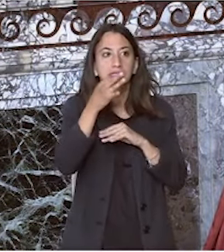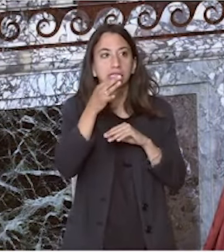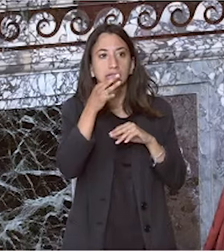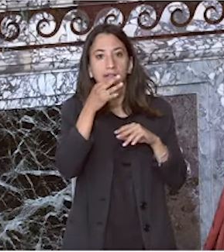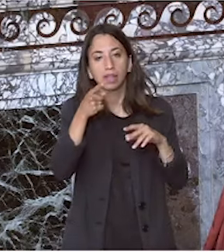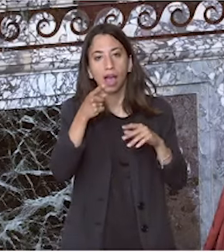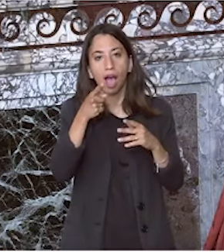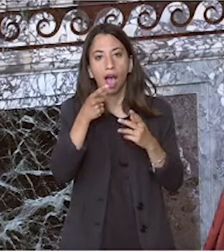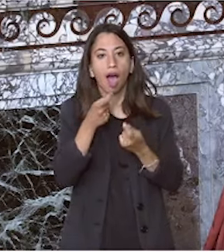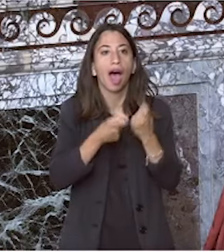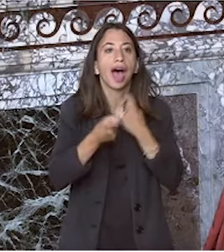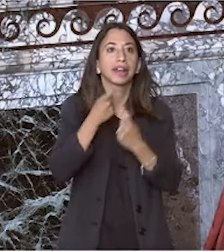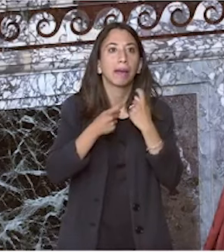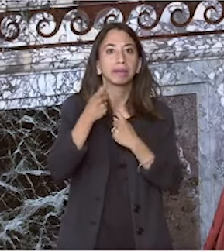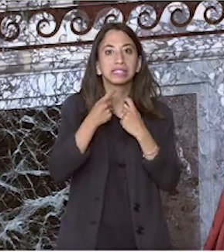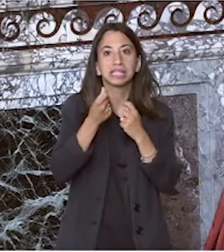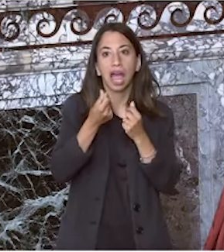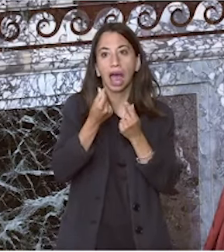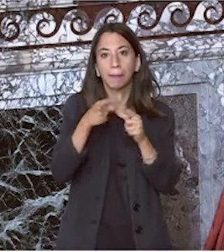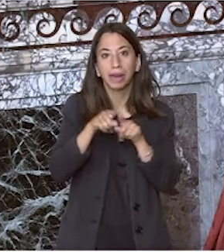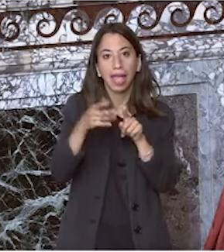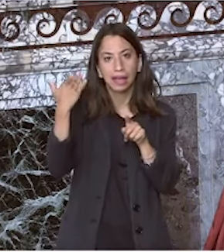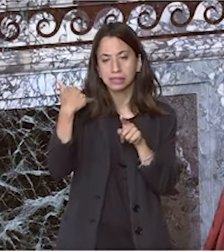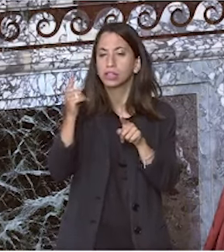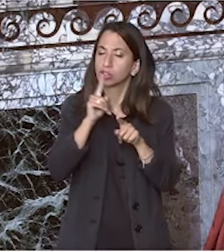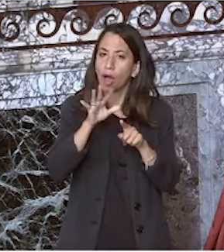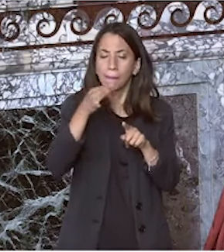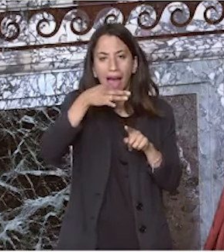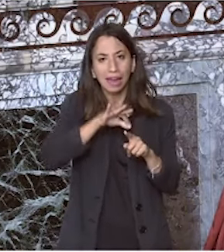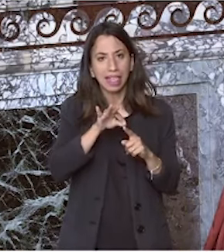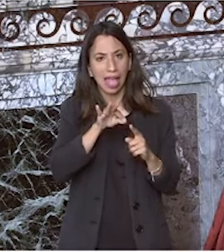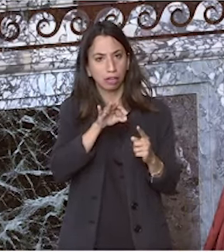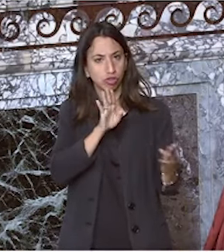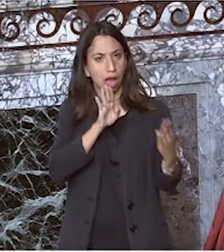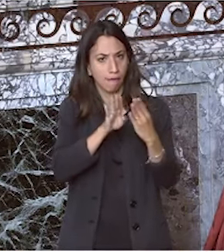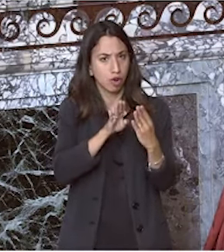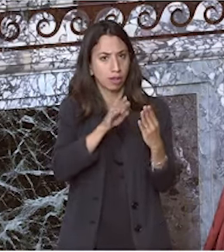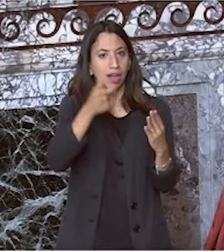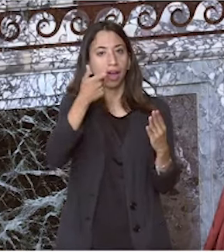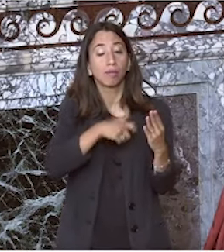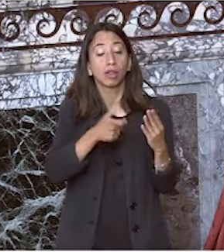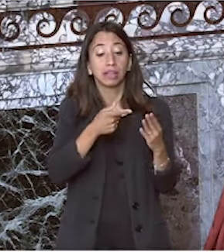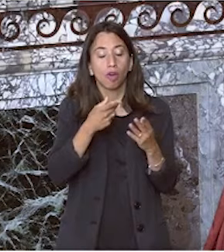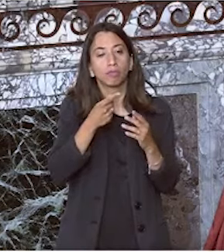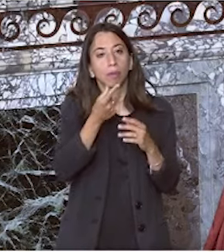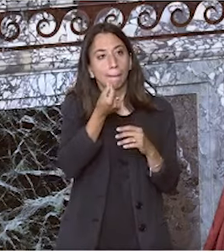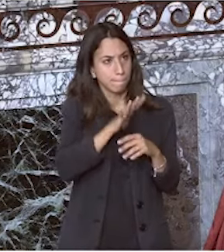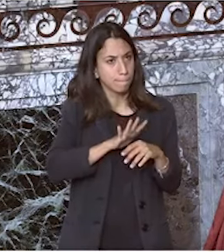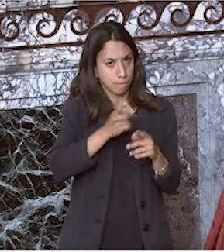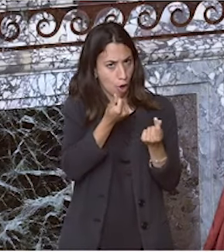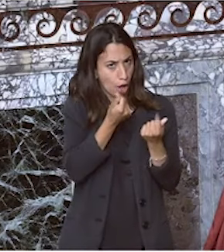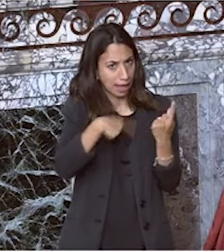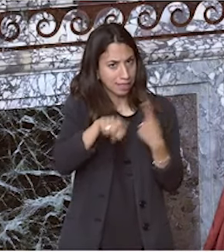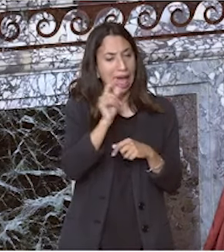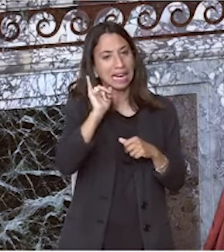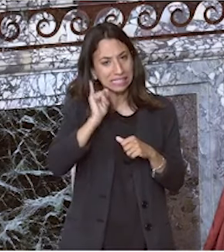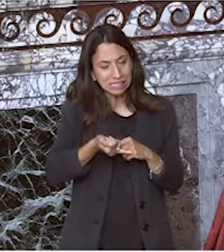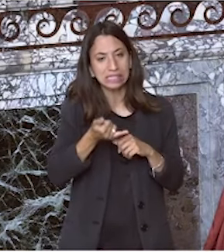volta a ripristinare la stabilità dei prezzi. L'orientamento monetario rimarrebbe infatti restrittivo anche con più tagli dei